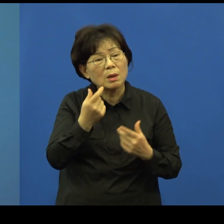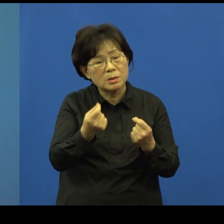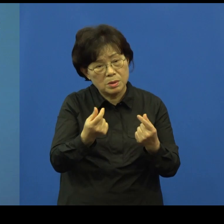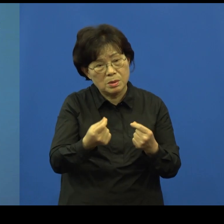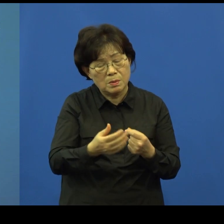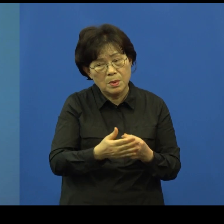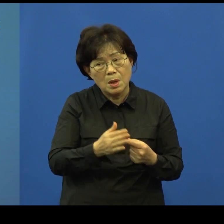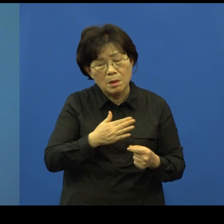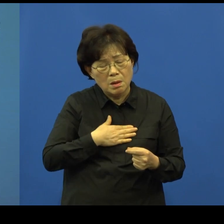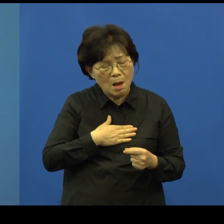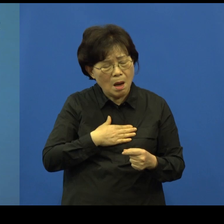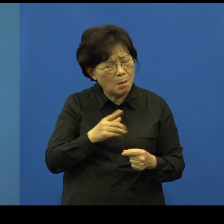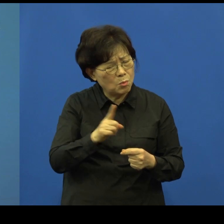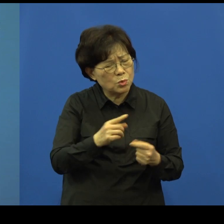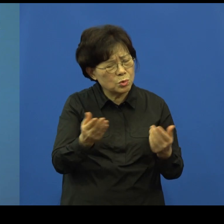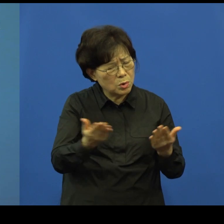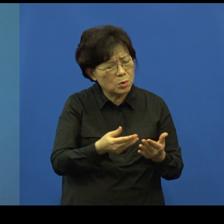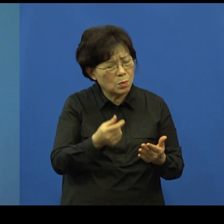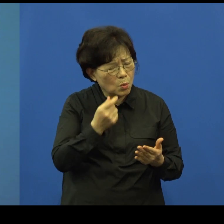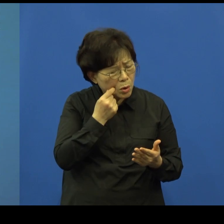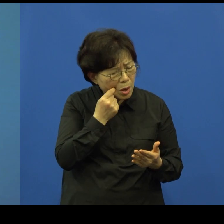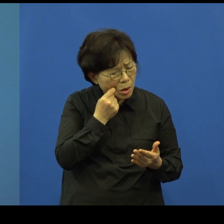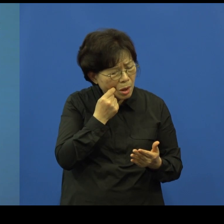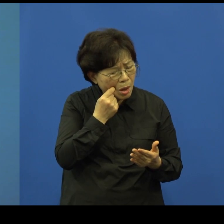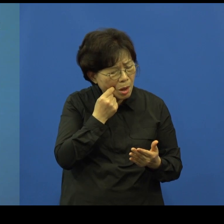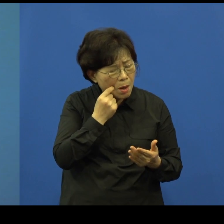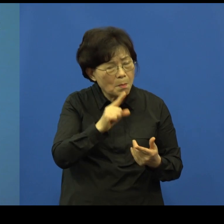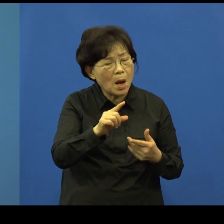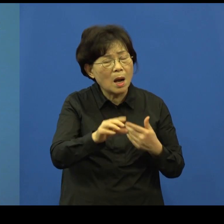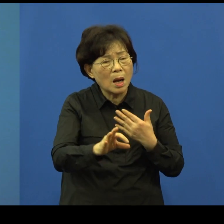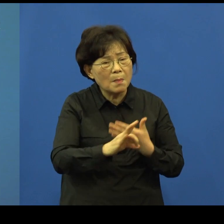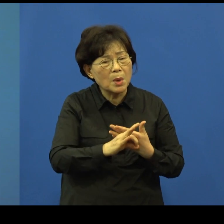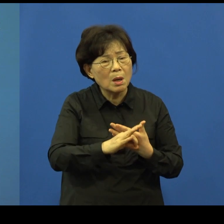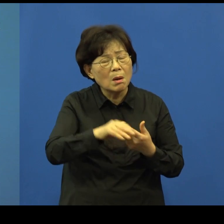내가 뭘 할 수 있겠느냐? 그 말이 그대로 되는 거예요. 그게 자기에게.